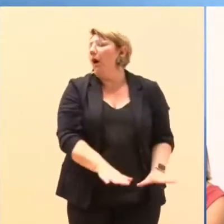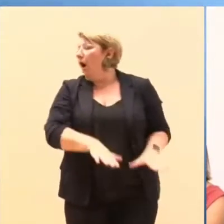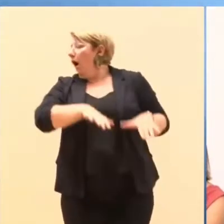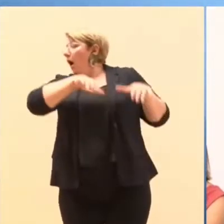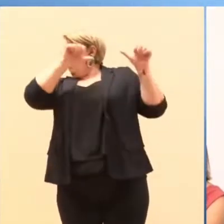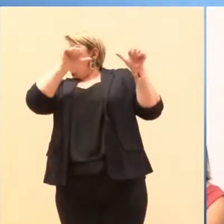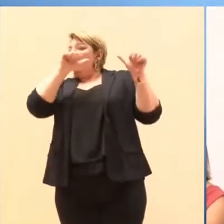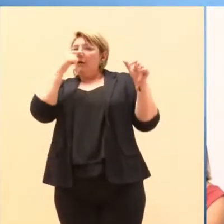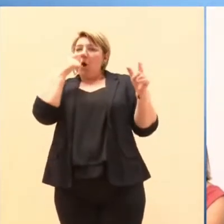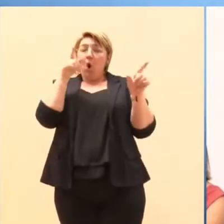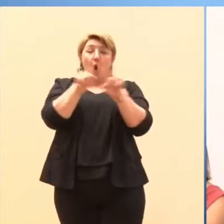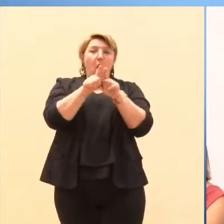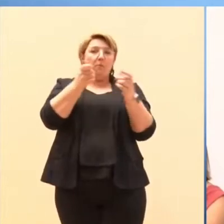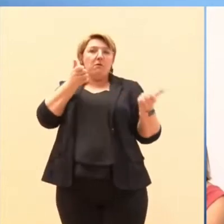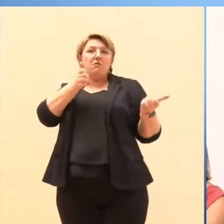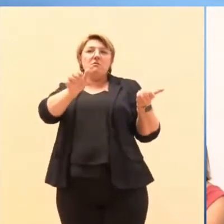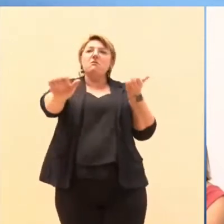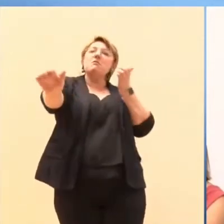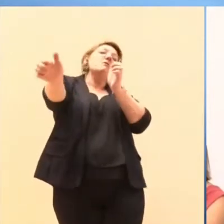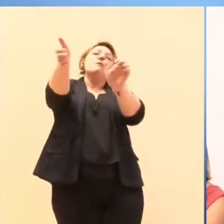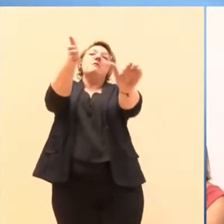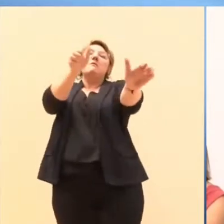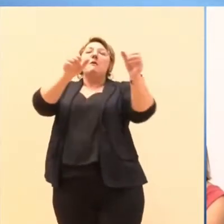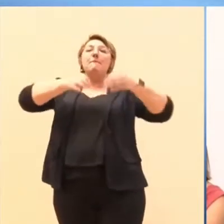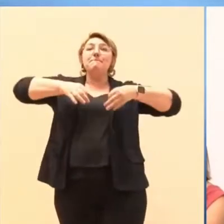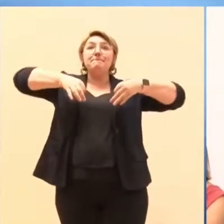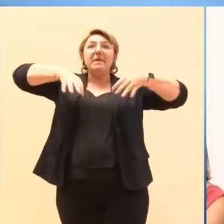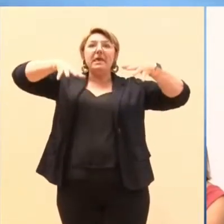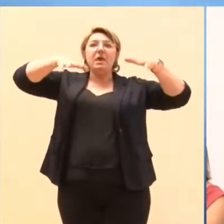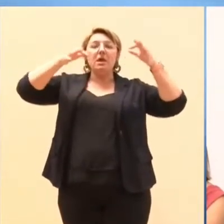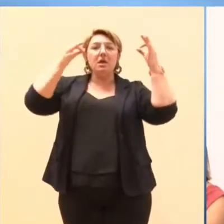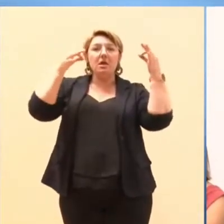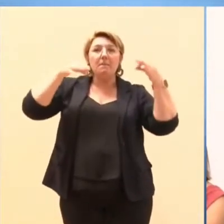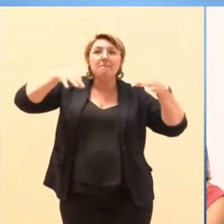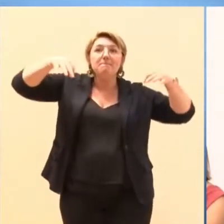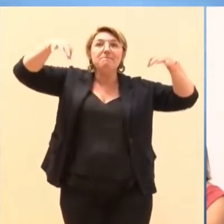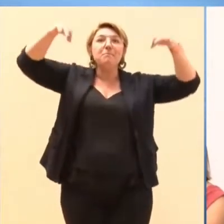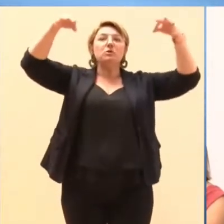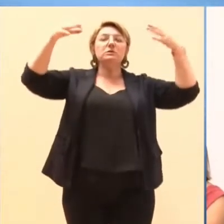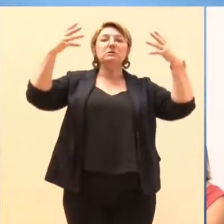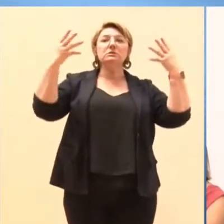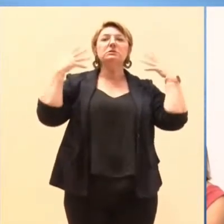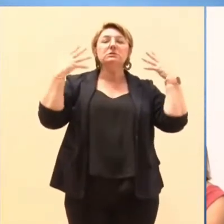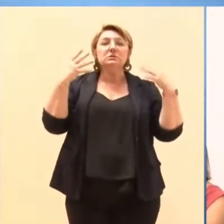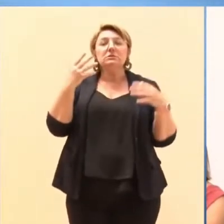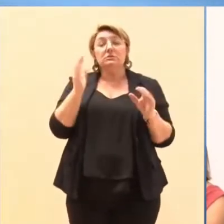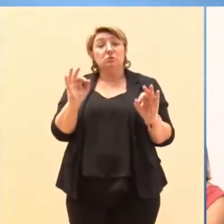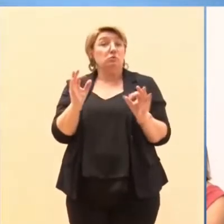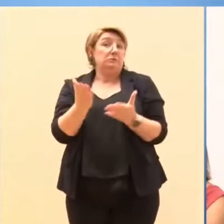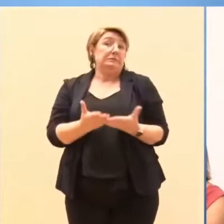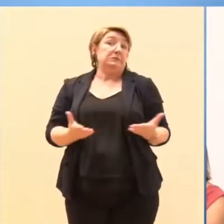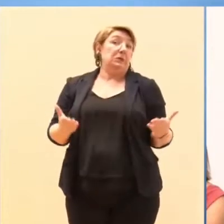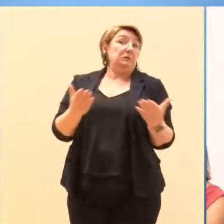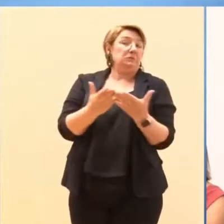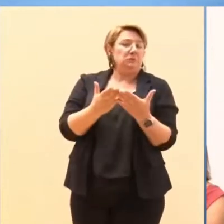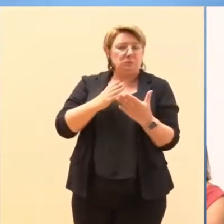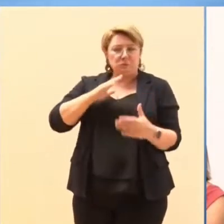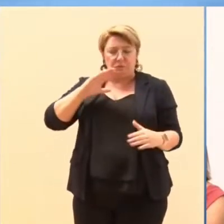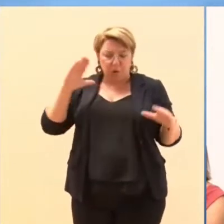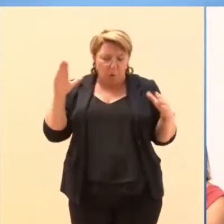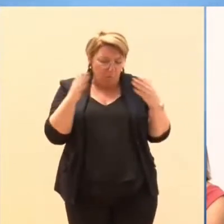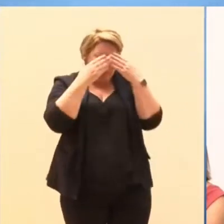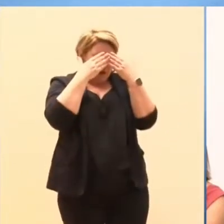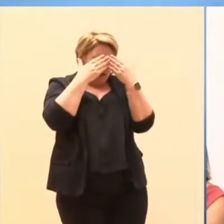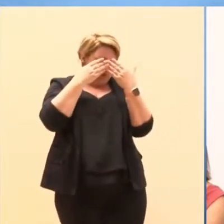temps de répit. Eh bien, dans ce climat, le repli sur soi, le vote des vengeances, celui